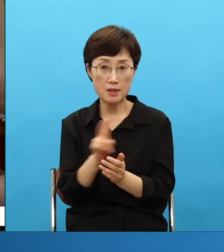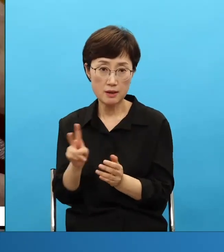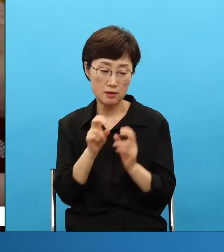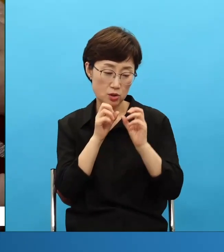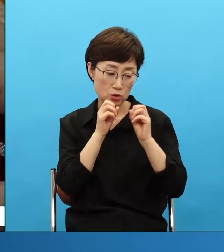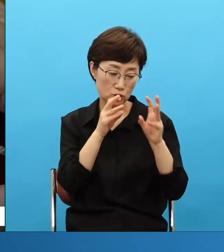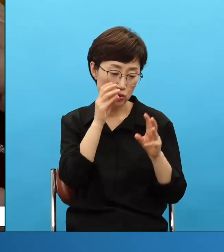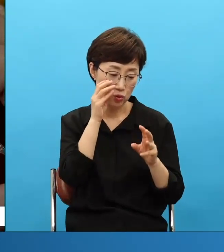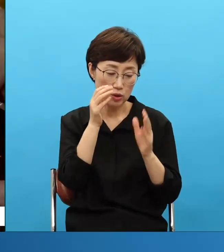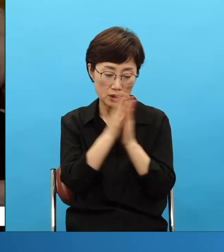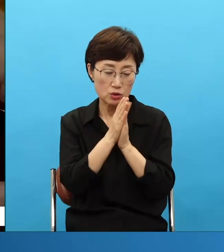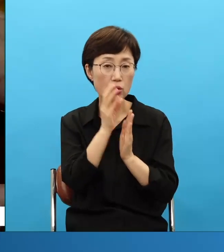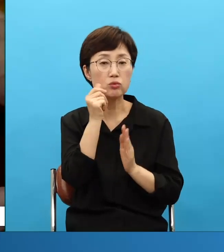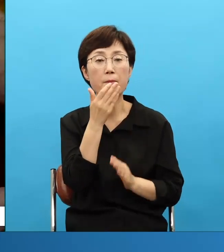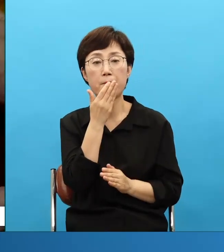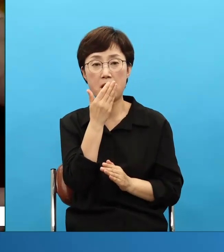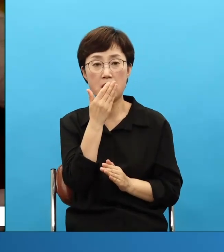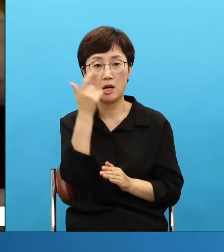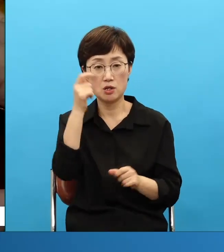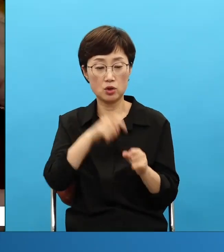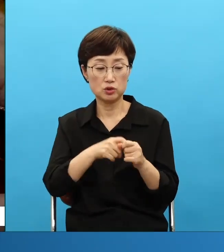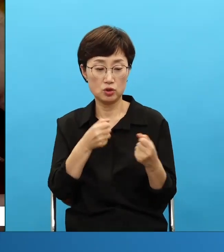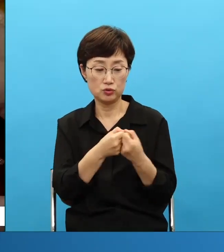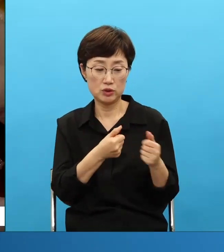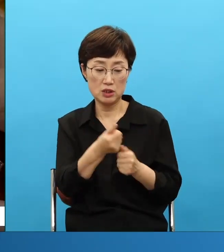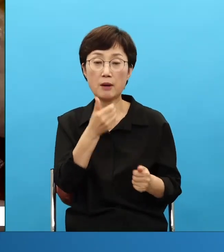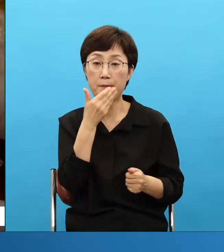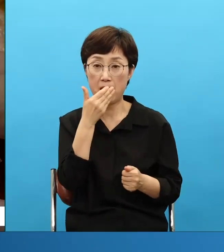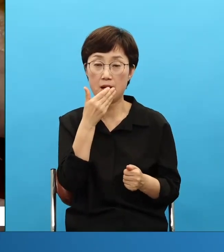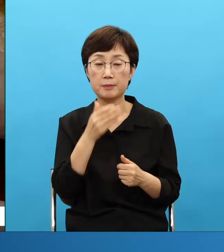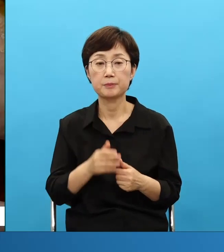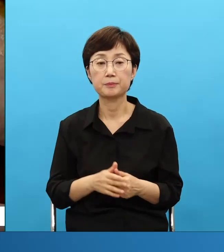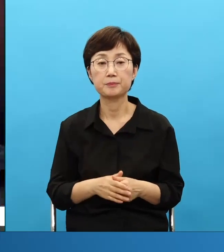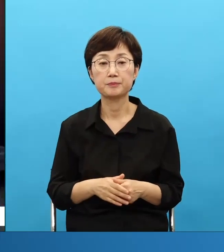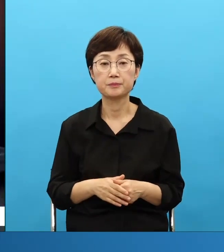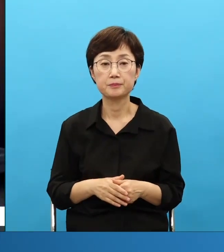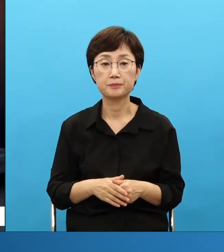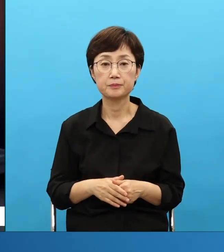기도가 되어지고 영적 전쟁의 승리자가 된다고 강조했습니다.